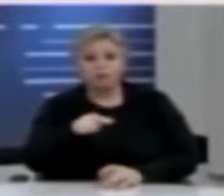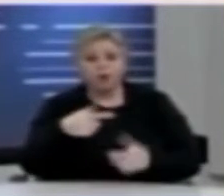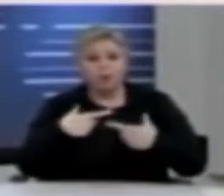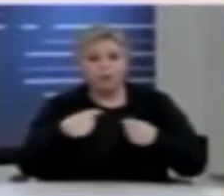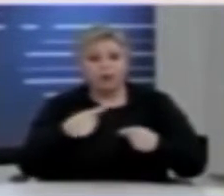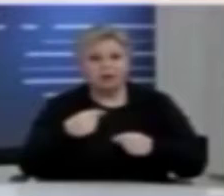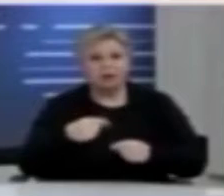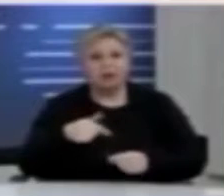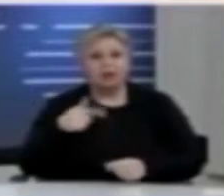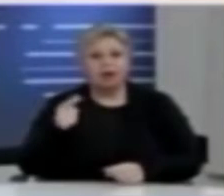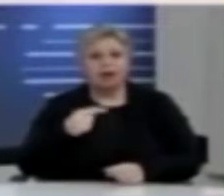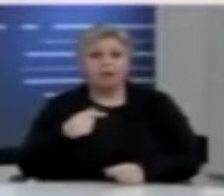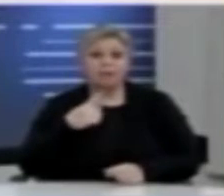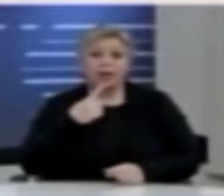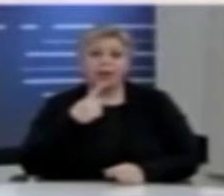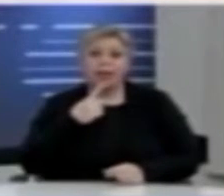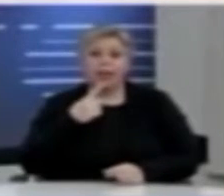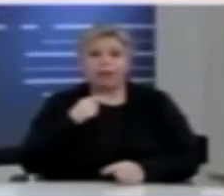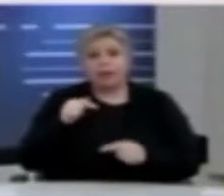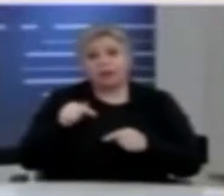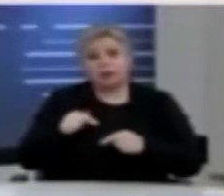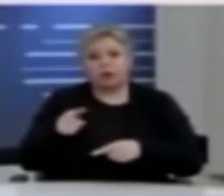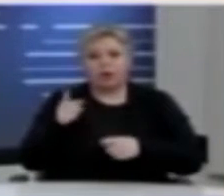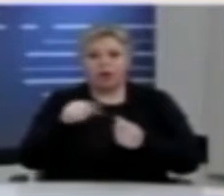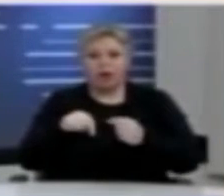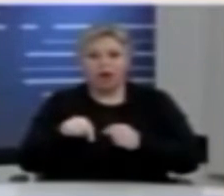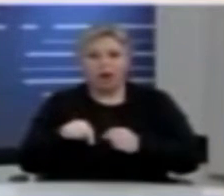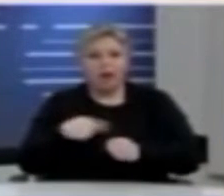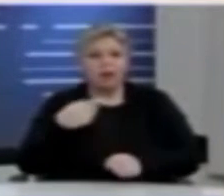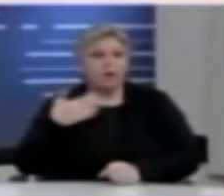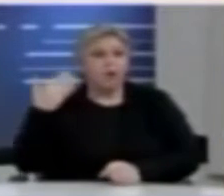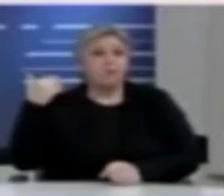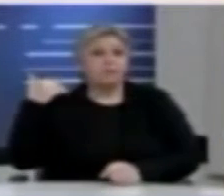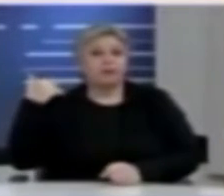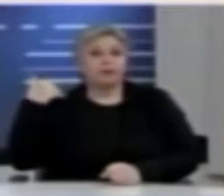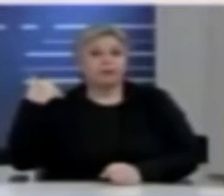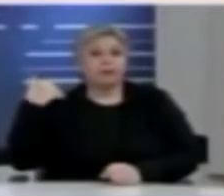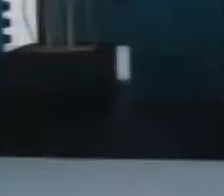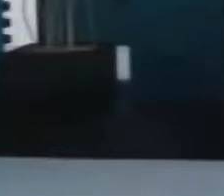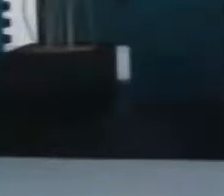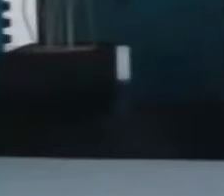χθες και προσβάλλοντας τους ψηφοφόρους τους που για άλλα πράγματα τους εξέλεξαν.